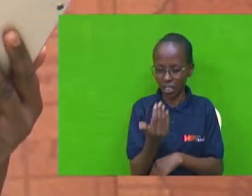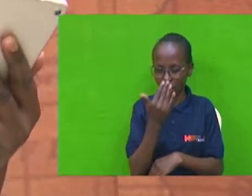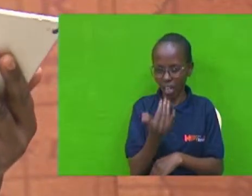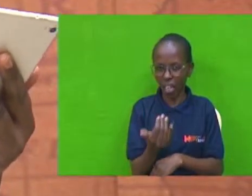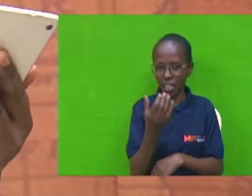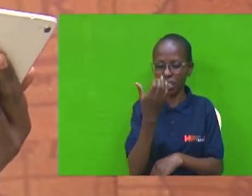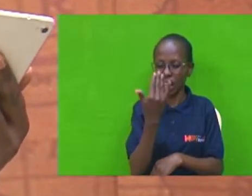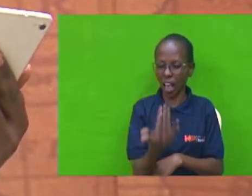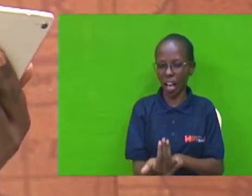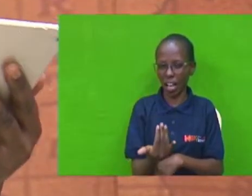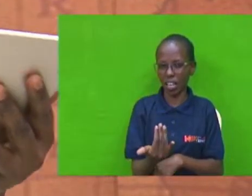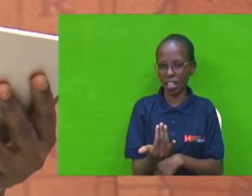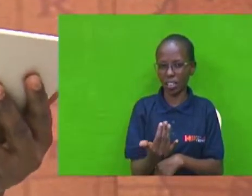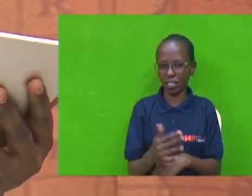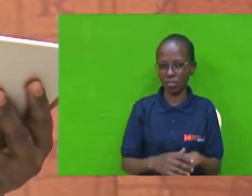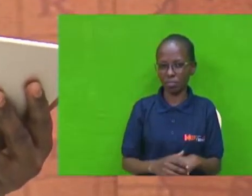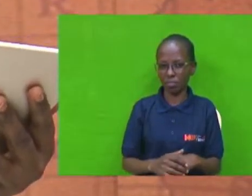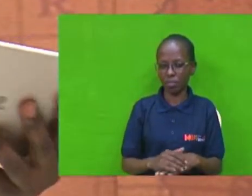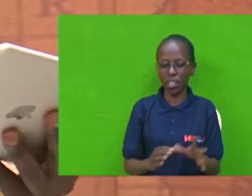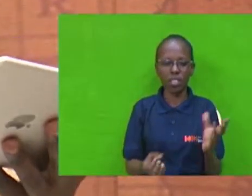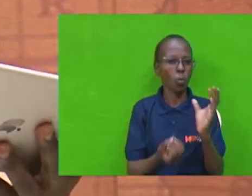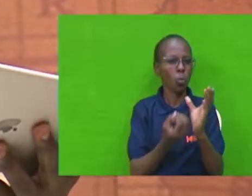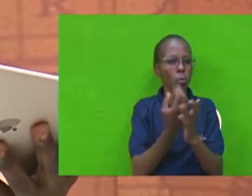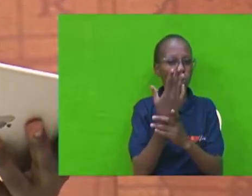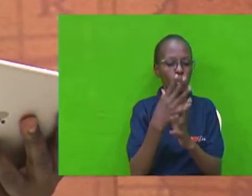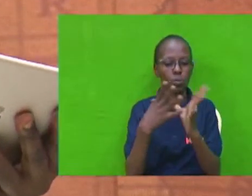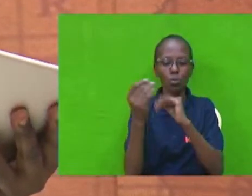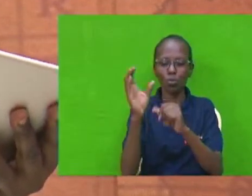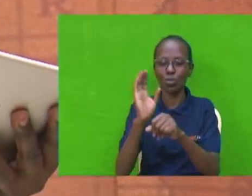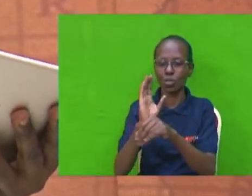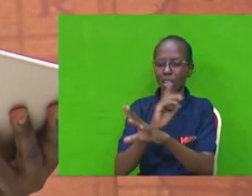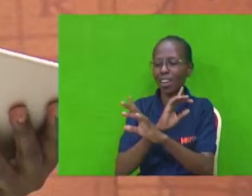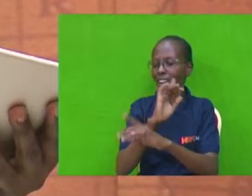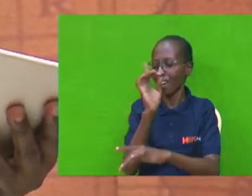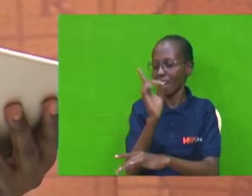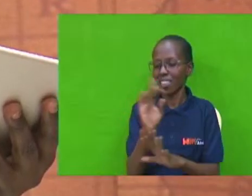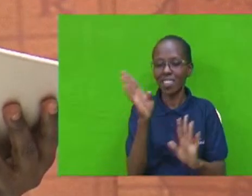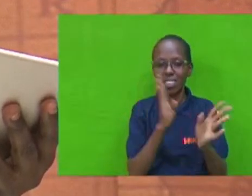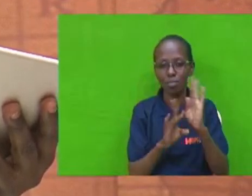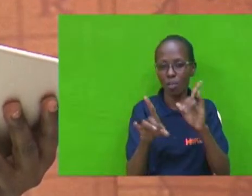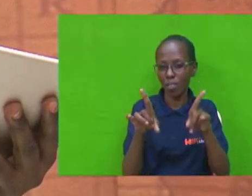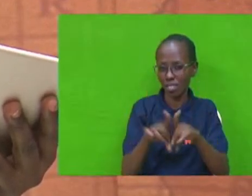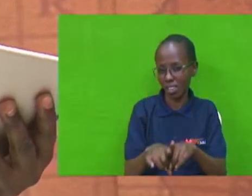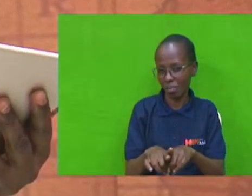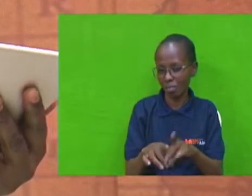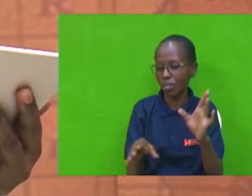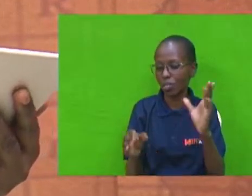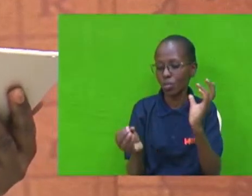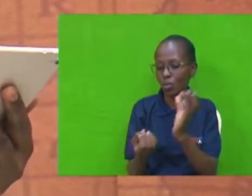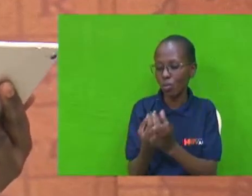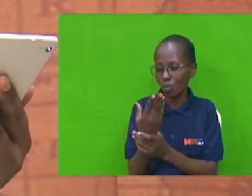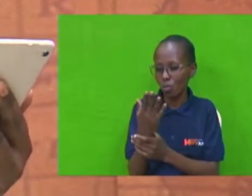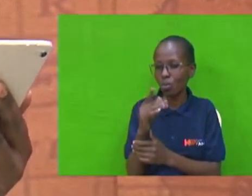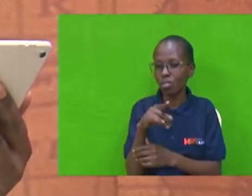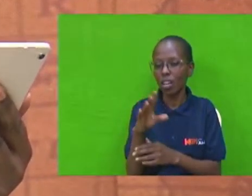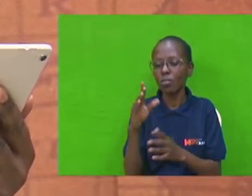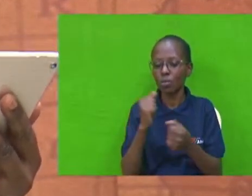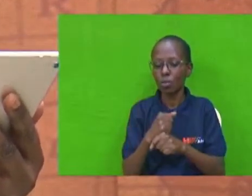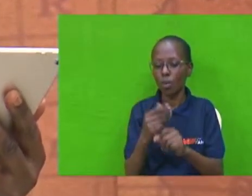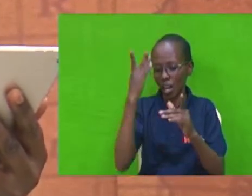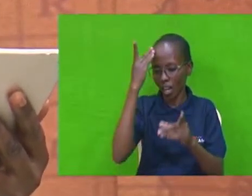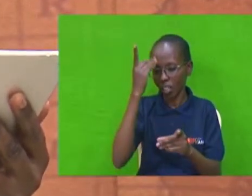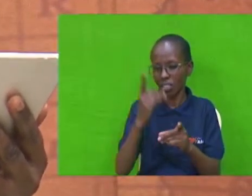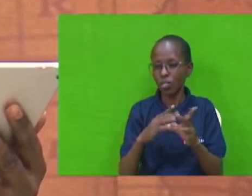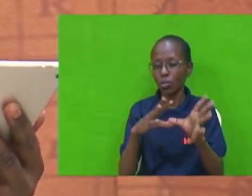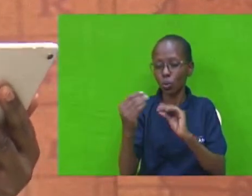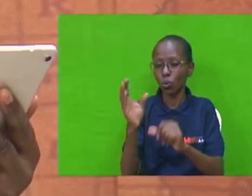awe mkubwa. Hata acha ndiye aanze kwenda kanisa. Unajua kuna tabia kama hiyo pia, acha awe mkubwa sijui nini. Sasa unakuta kwamba